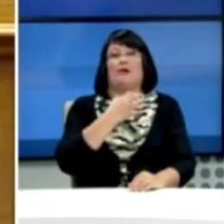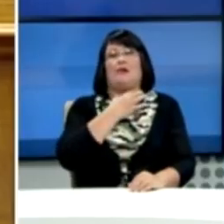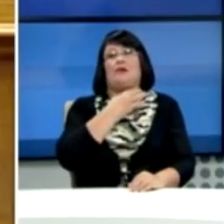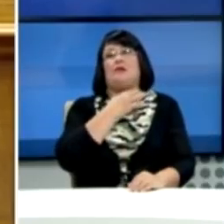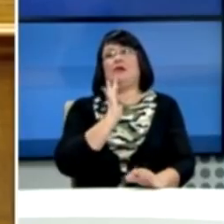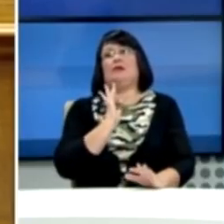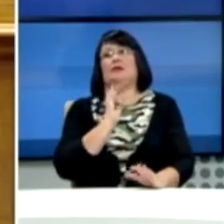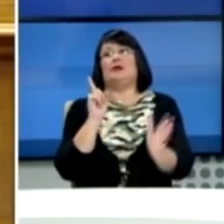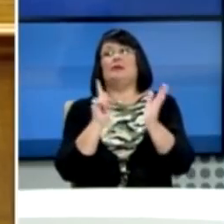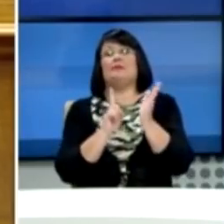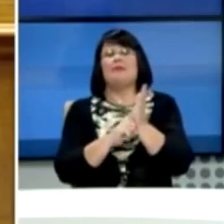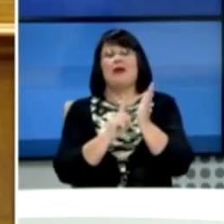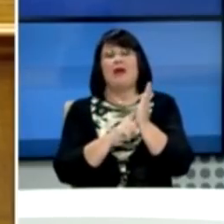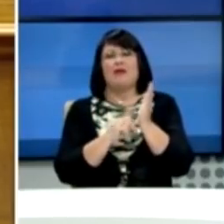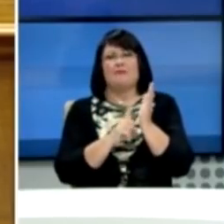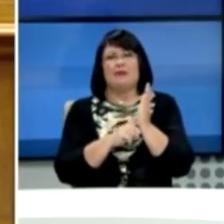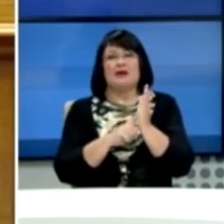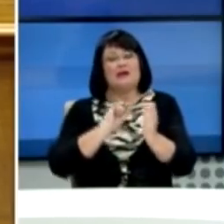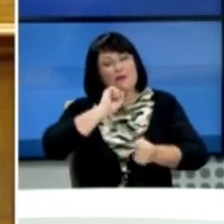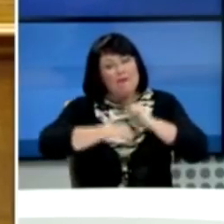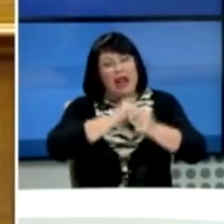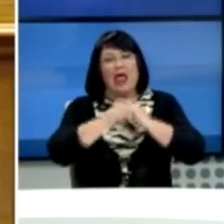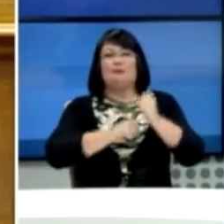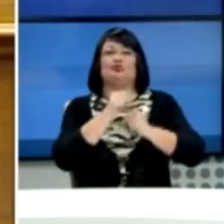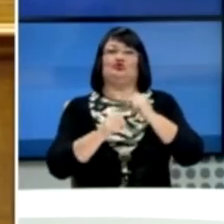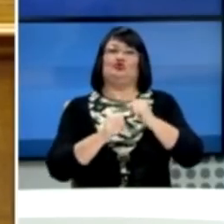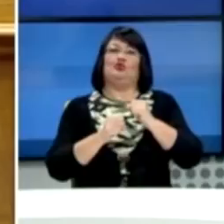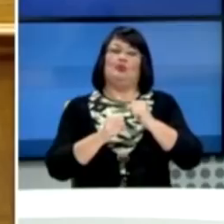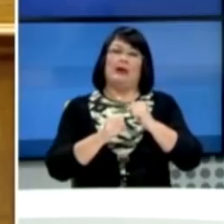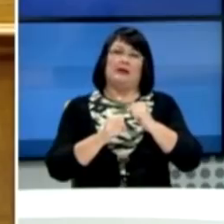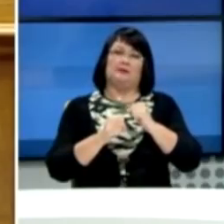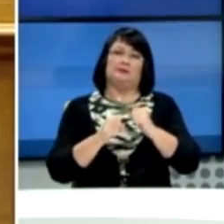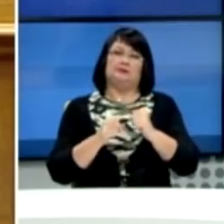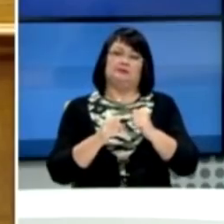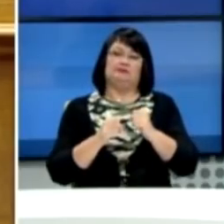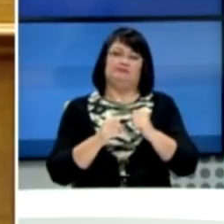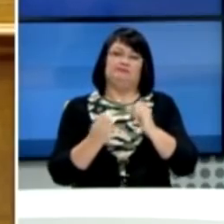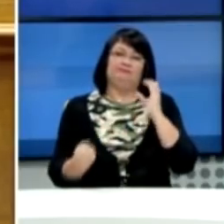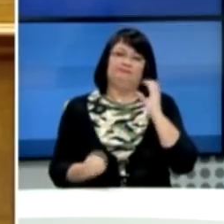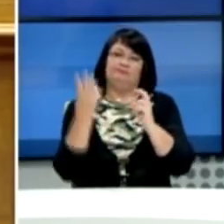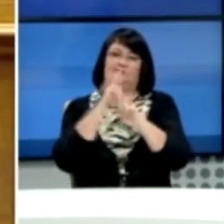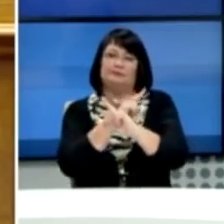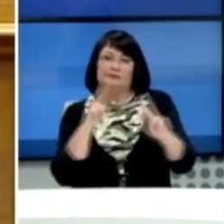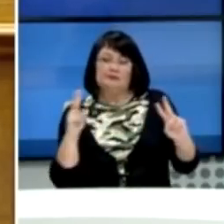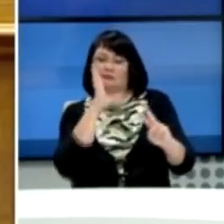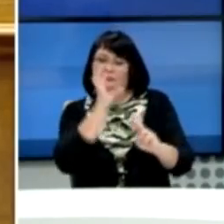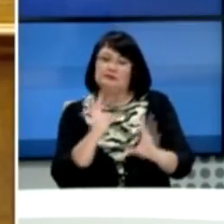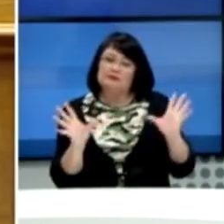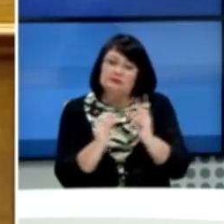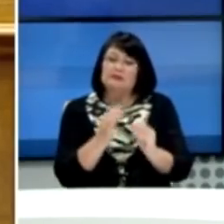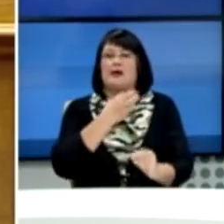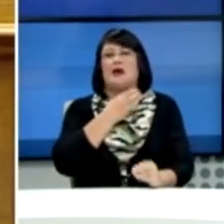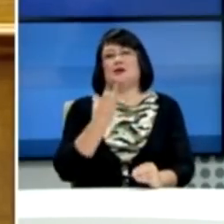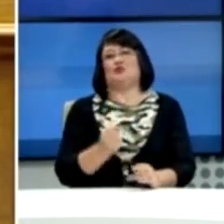ποτέ φωτίζεται η αναγκαιότητα της πάλης με περιεχόμενο τις σύγχρονες ξεκάθαρα ρεαλιστικές